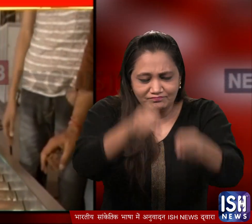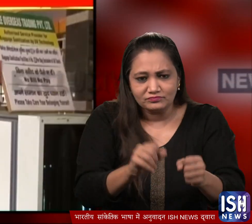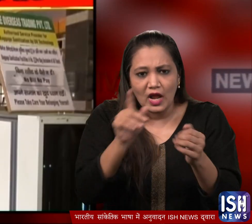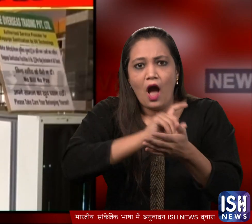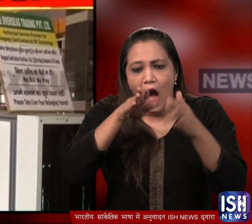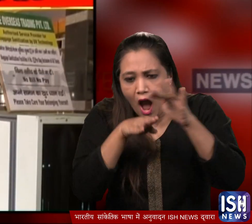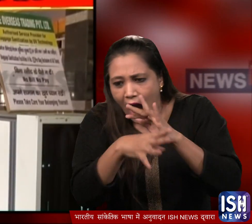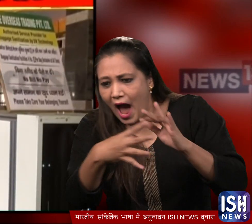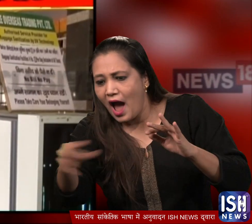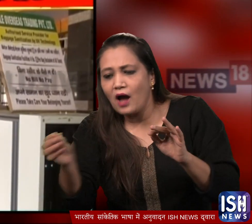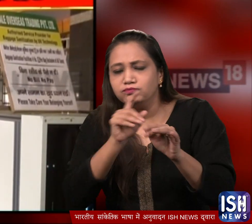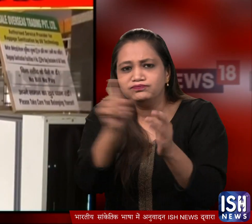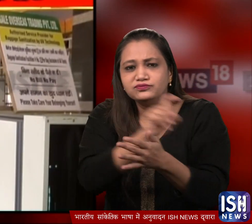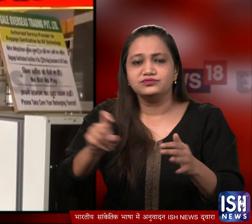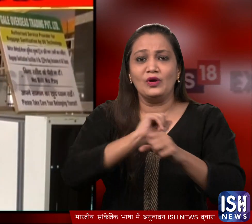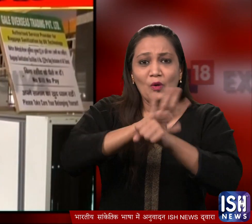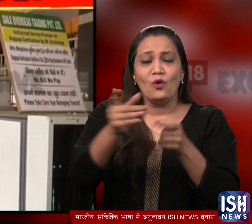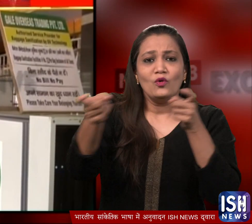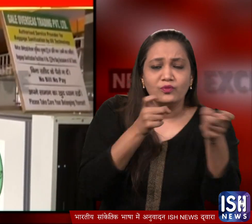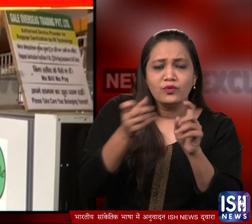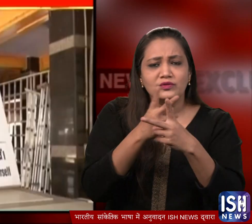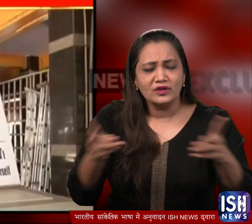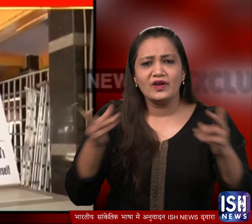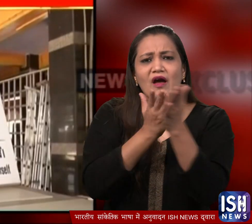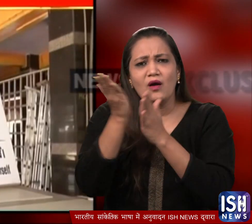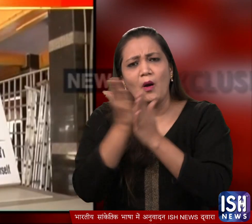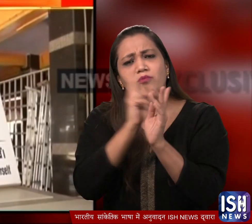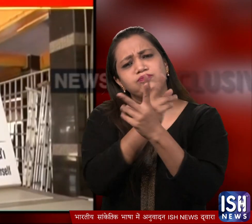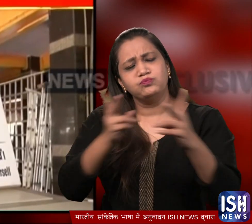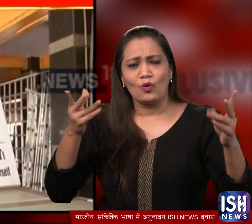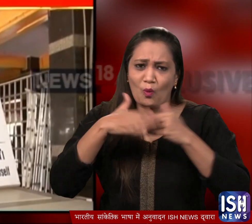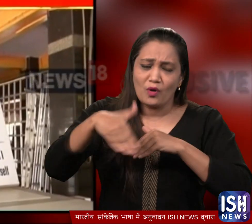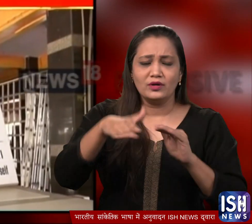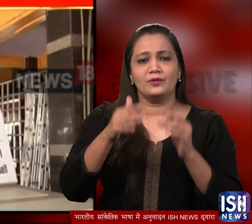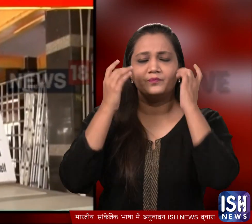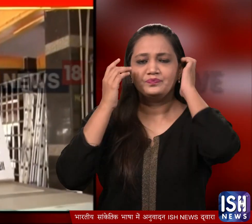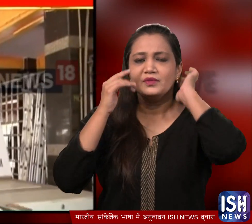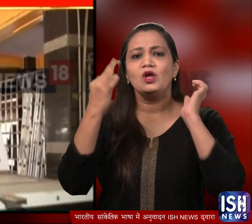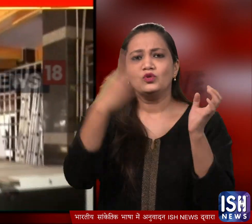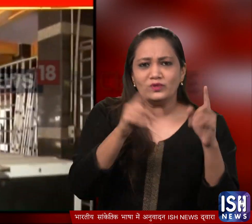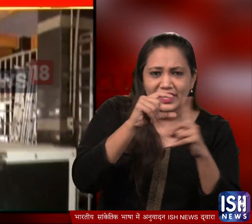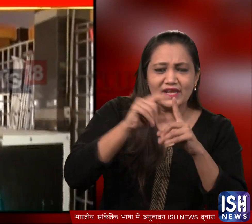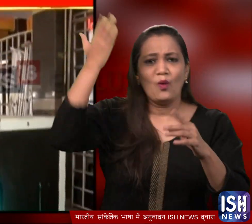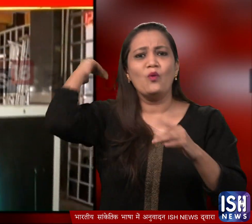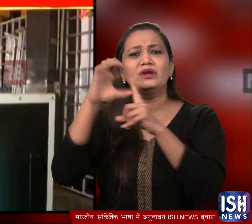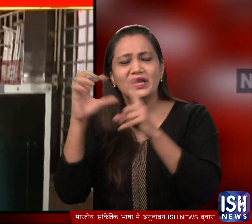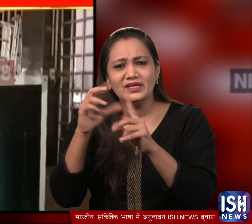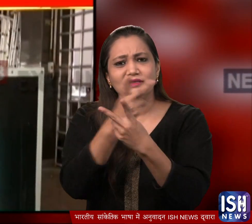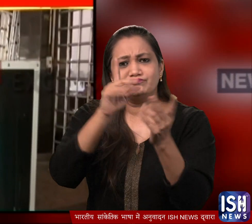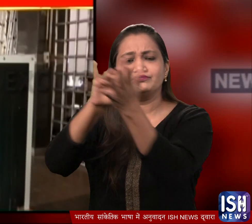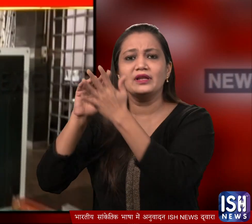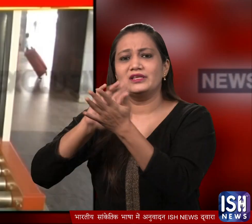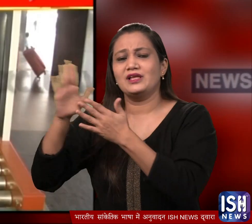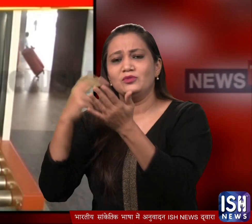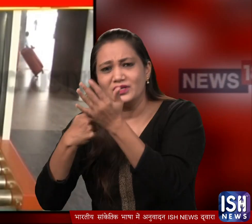करते नजर आए। कोविड महामारी की रोकथाम के लिए कई स्तर पर प्रयास किए जा रहे हैं। नई दिल्ली, पुरानी दिल्ली और निजामुद्दीन तीनों जगहों पर इस तरह की मशीन